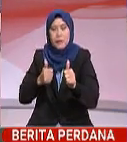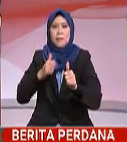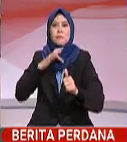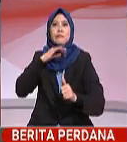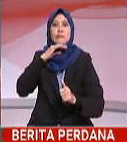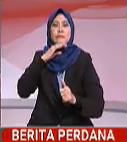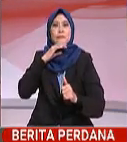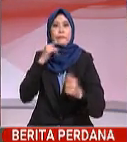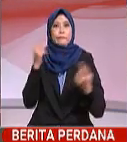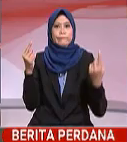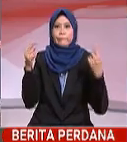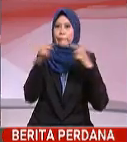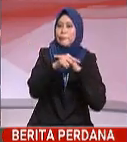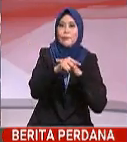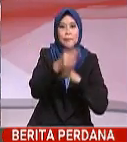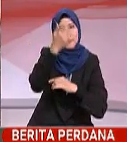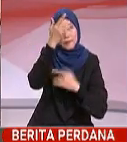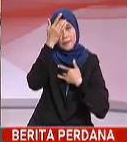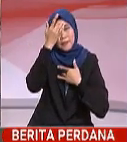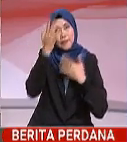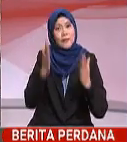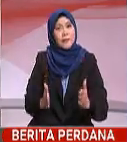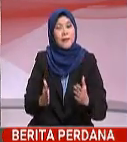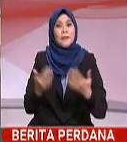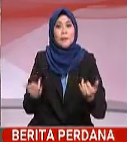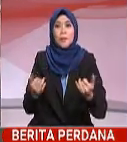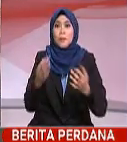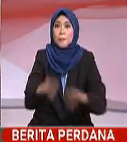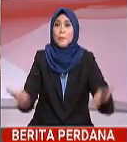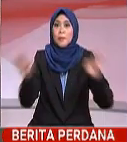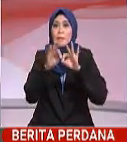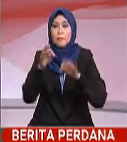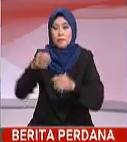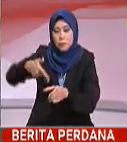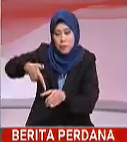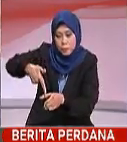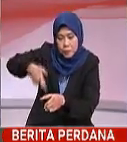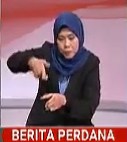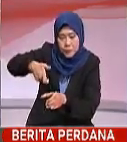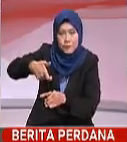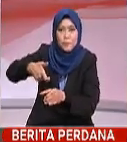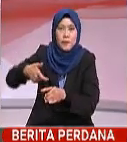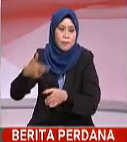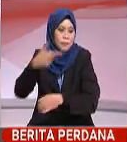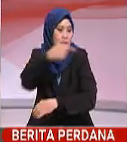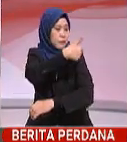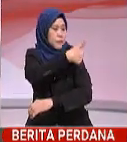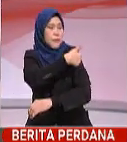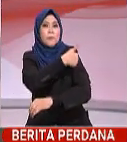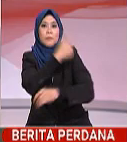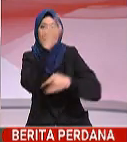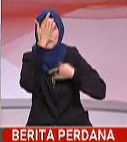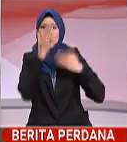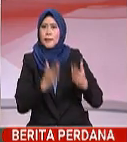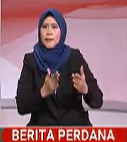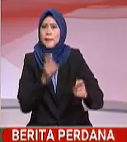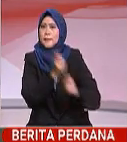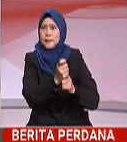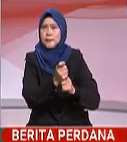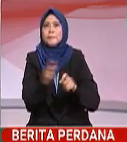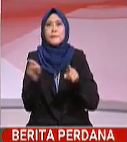pencemaran silang antara pesakit. Apa yang penting, vaksin yang diambil dari botol dan diberikan kepada pesakit tidak berubah.